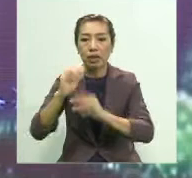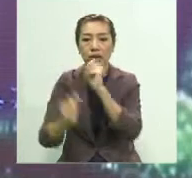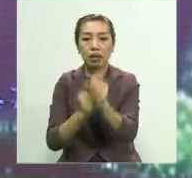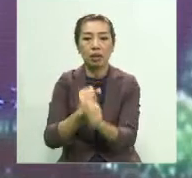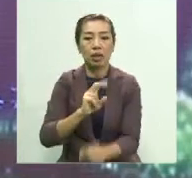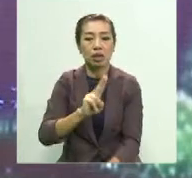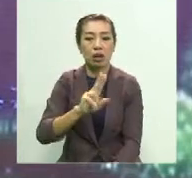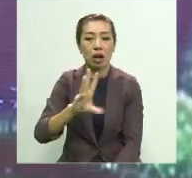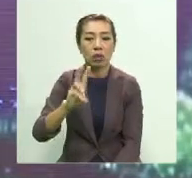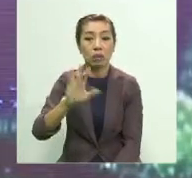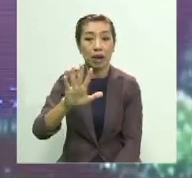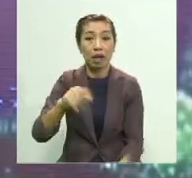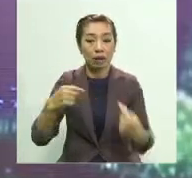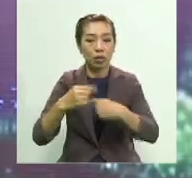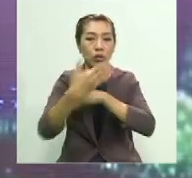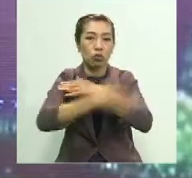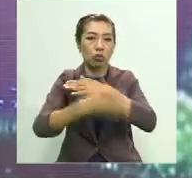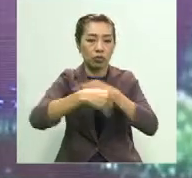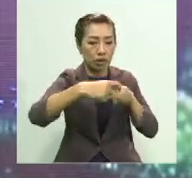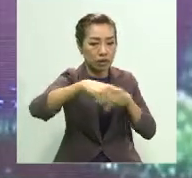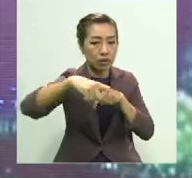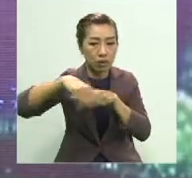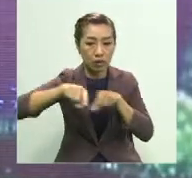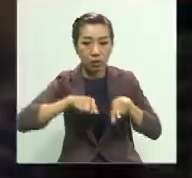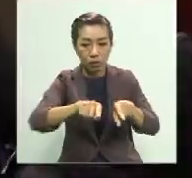ของรถไฟที่ว่าทางคู่